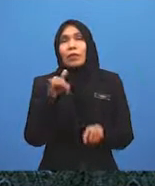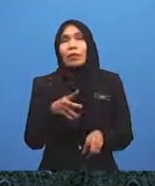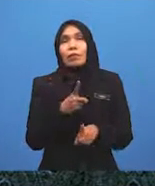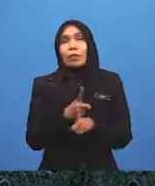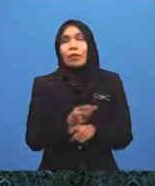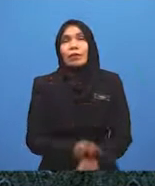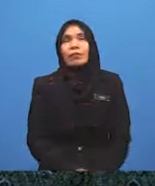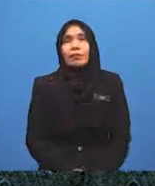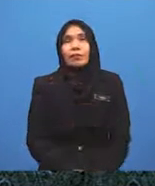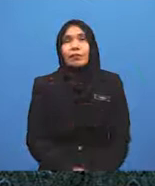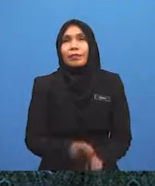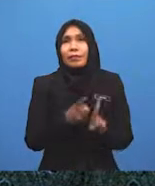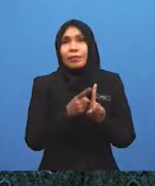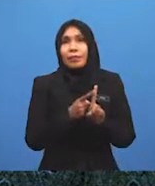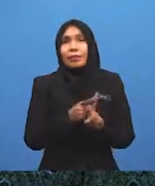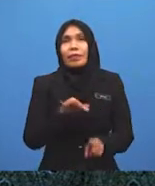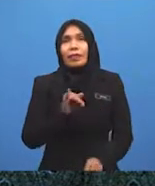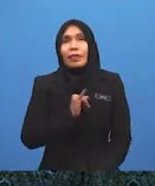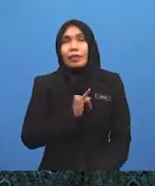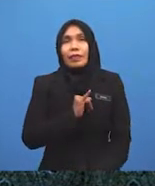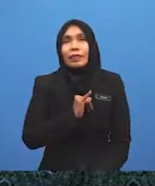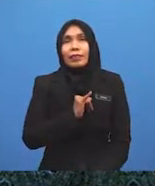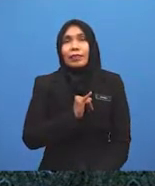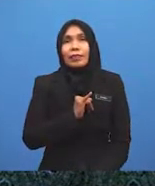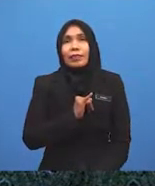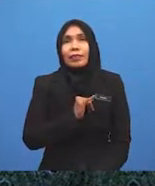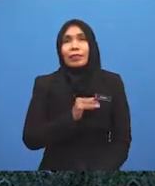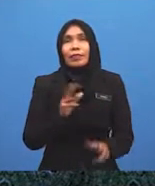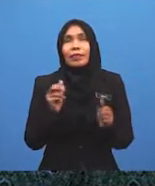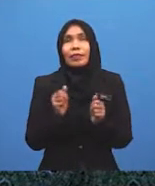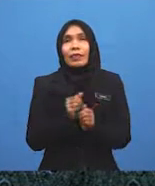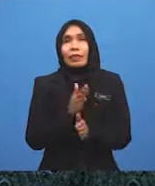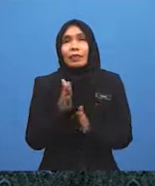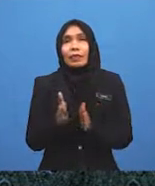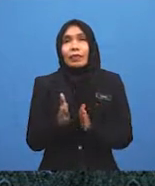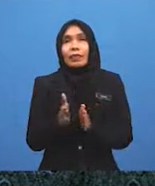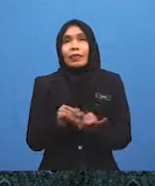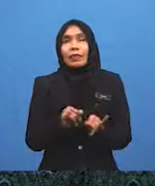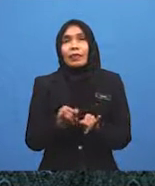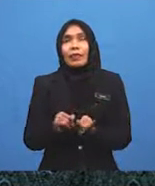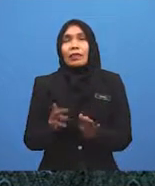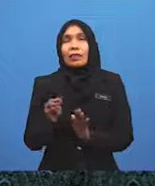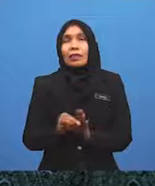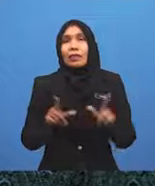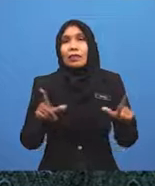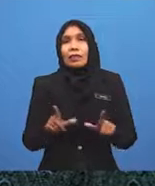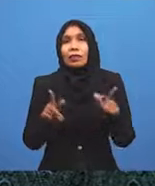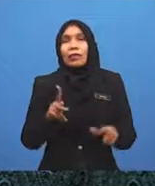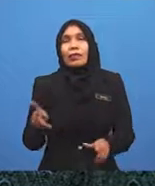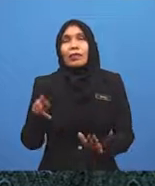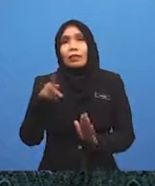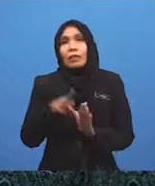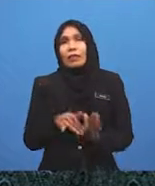Soalan pertama. Saya dengan jiran jika melakukan